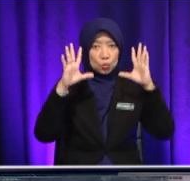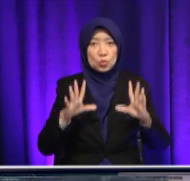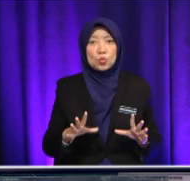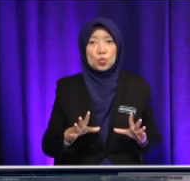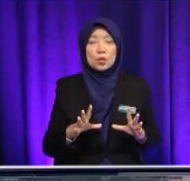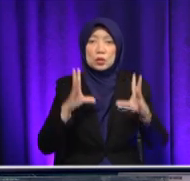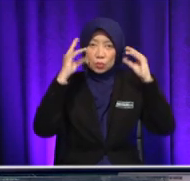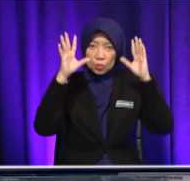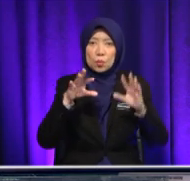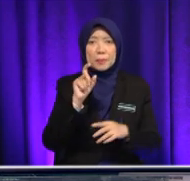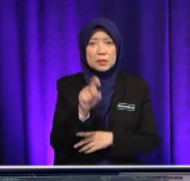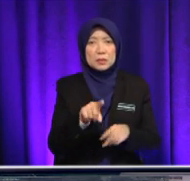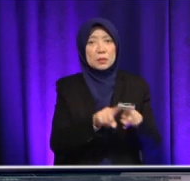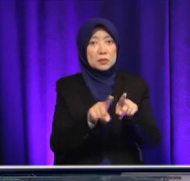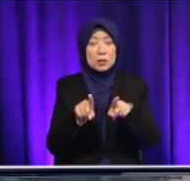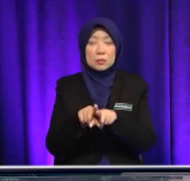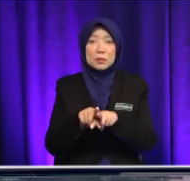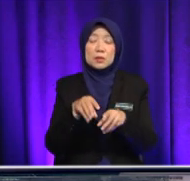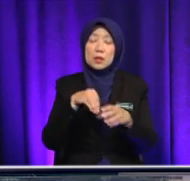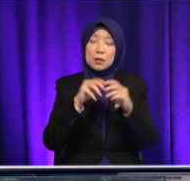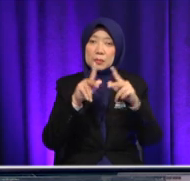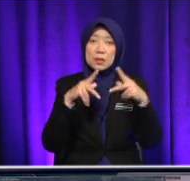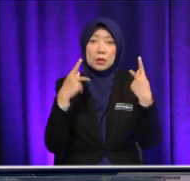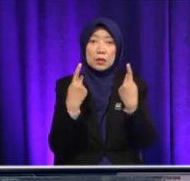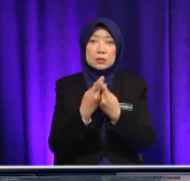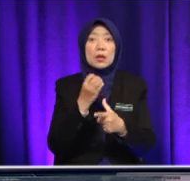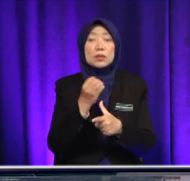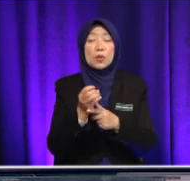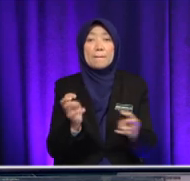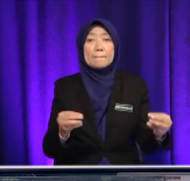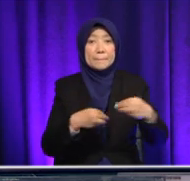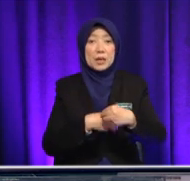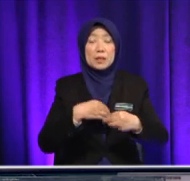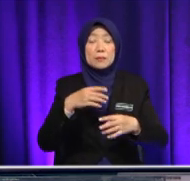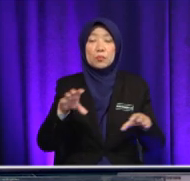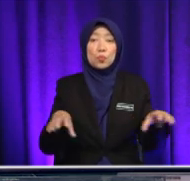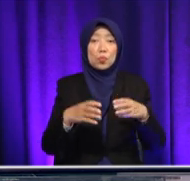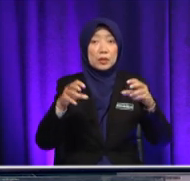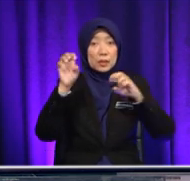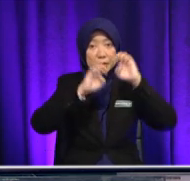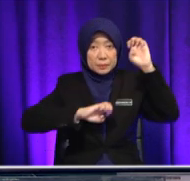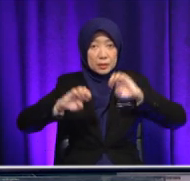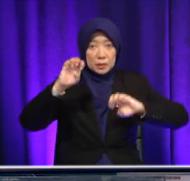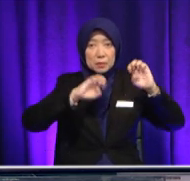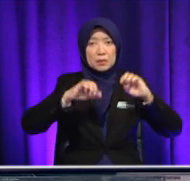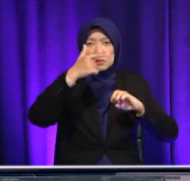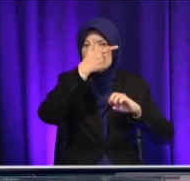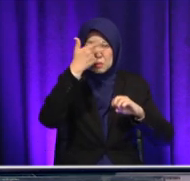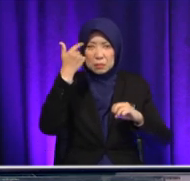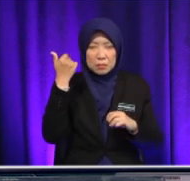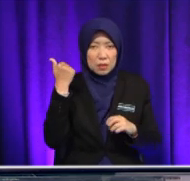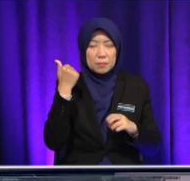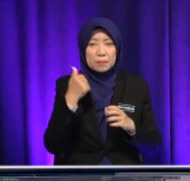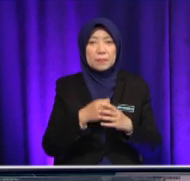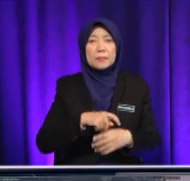bersama-sama berada bersama-sama sewaktu menjalankan eksperimen. Sebab kita ada juga asid yang mempunyai kepekatan yang tinggi yang